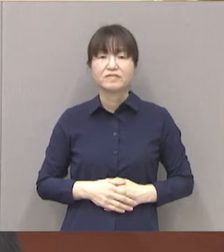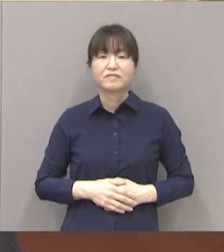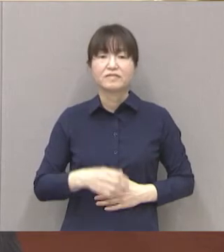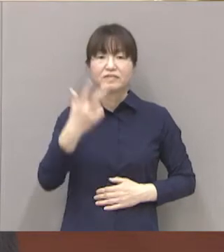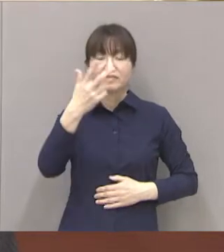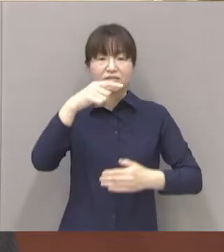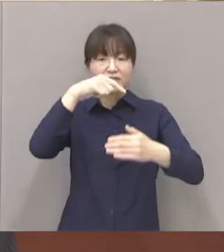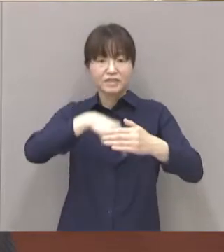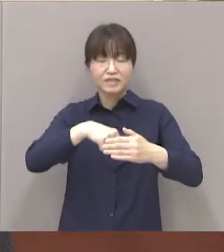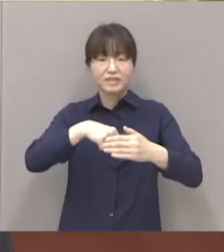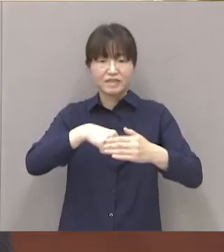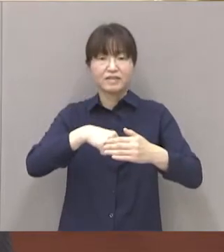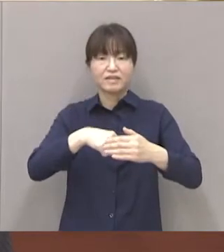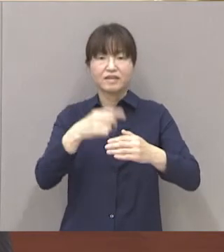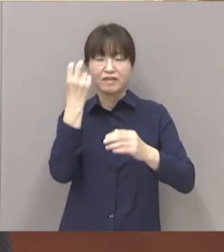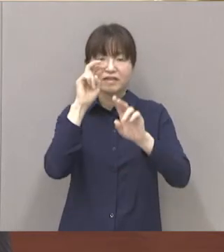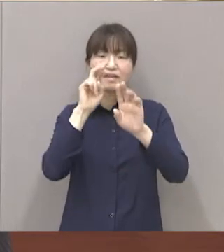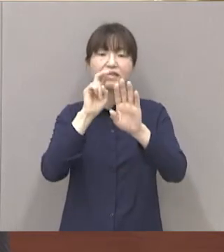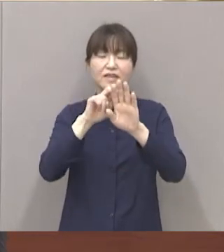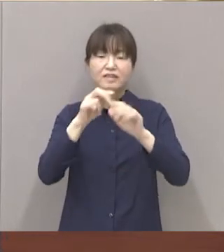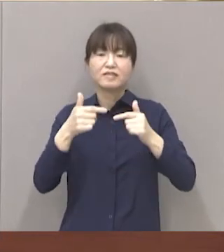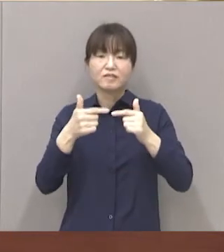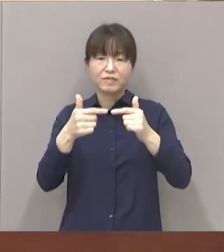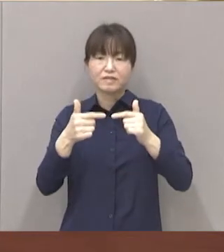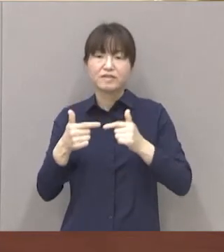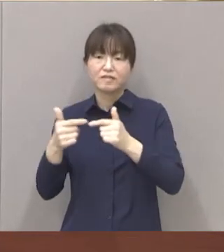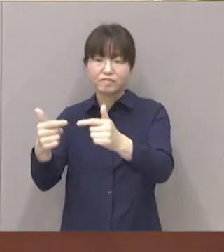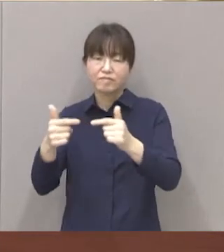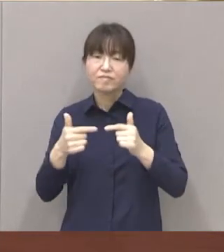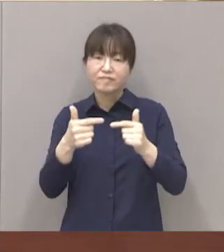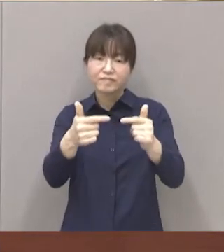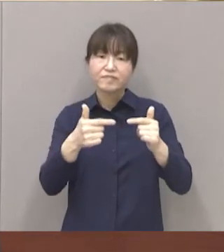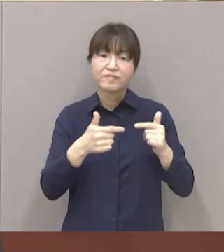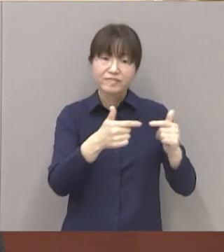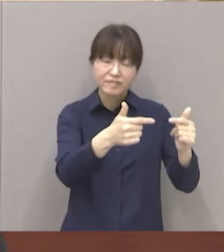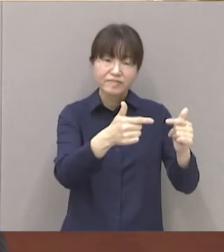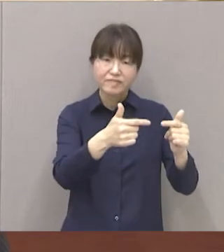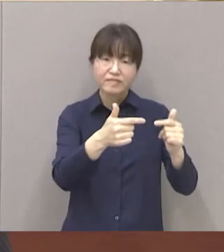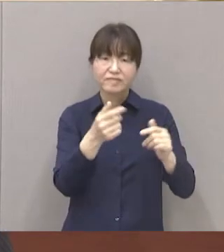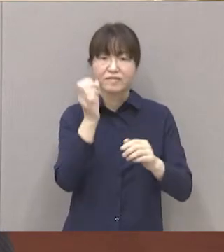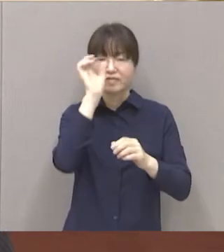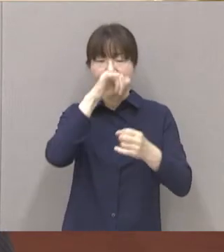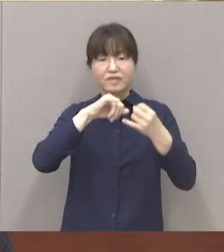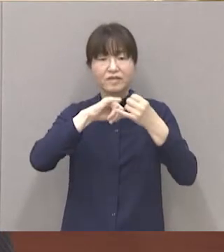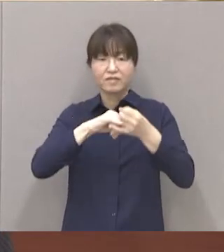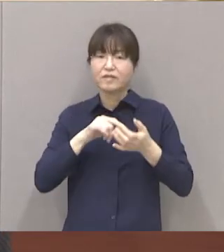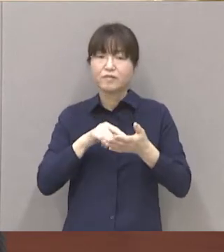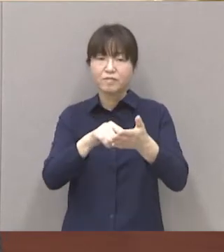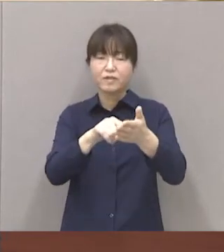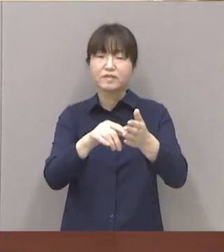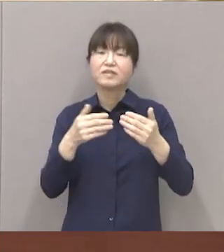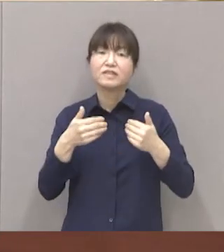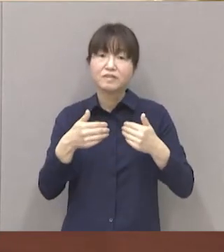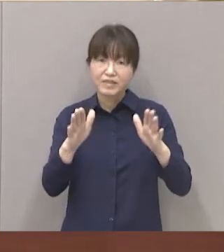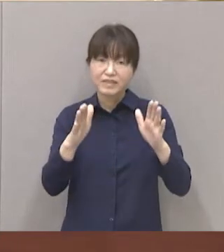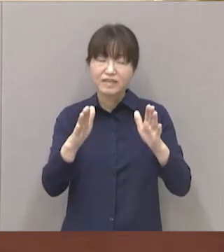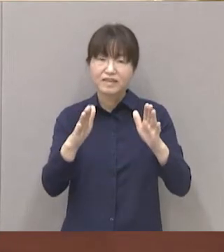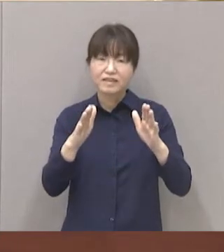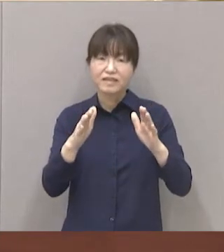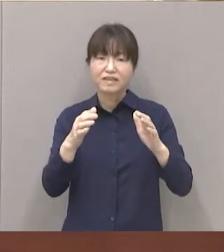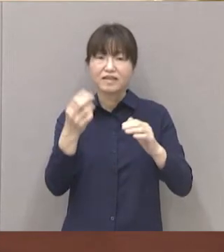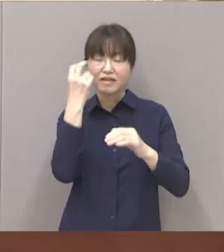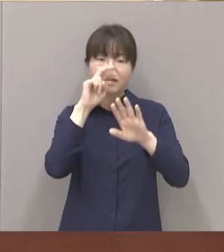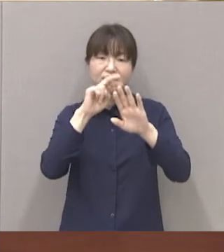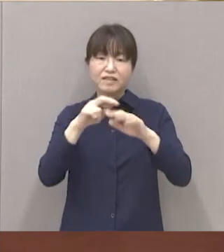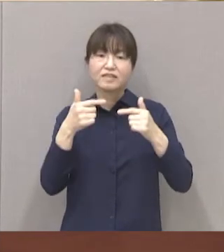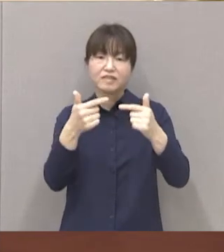各地域を見神社が純回収するようになりますので事前の予約は必要ありません会場まで直接お越し